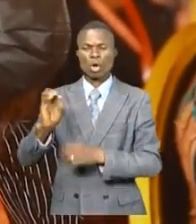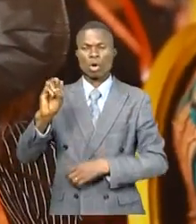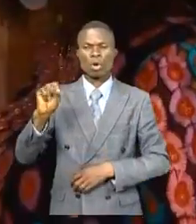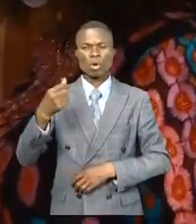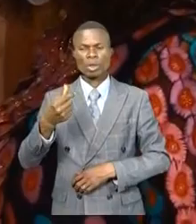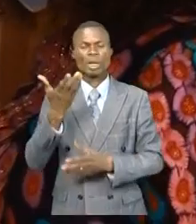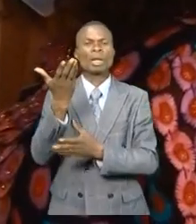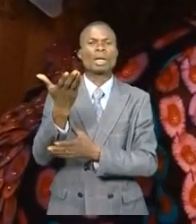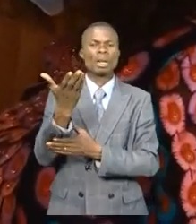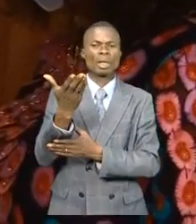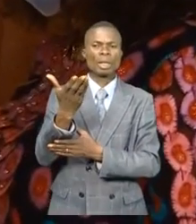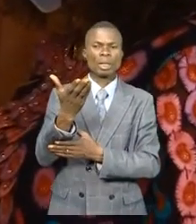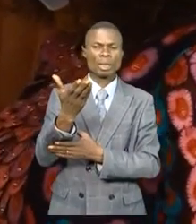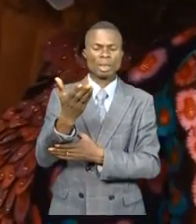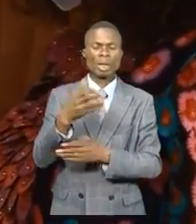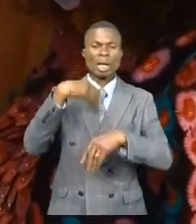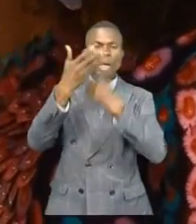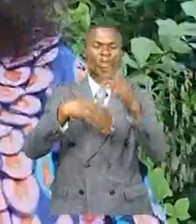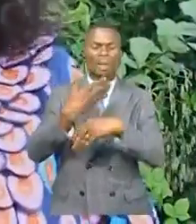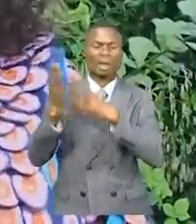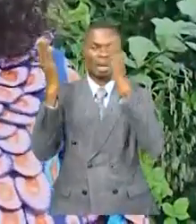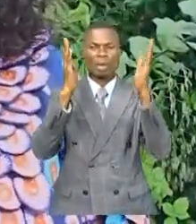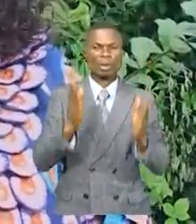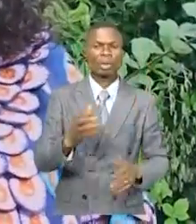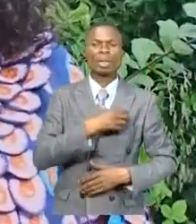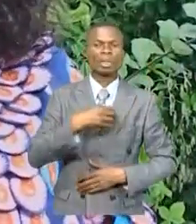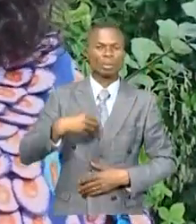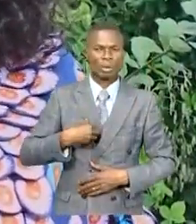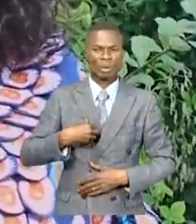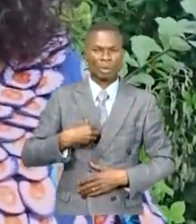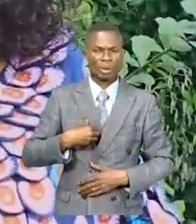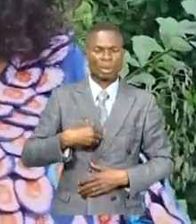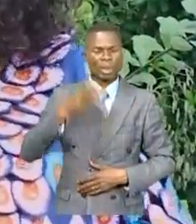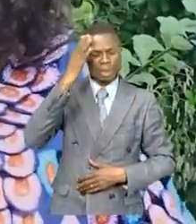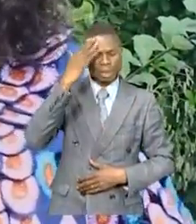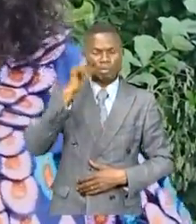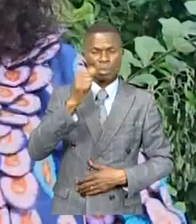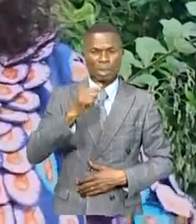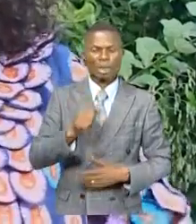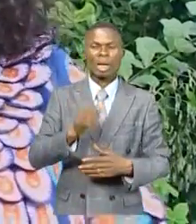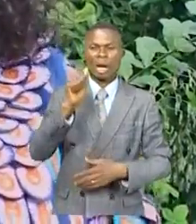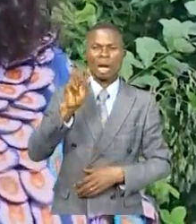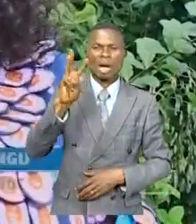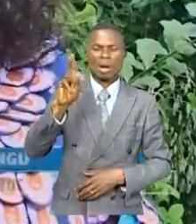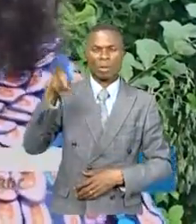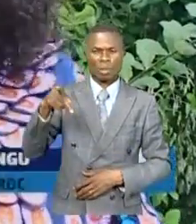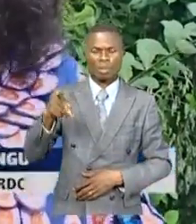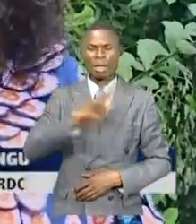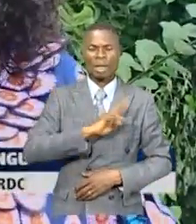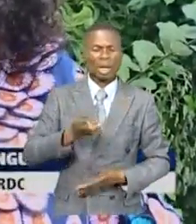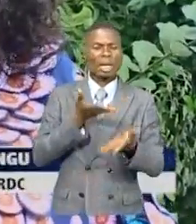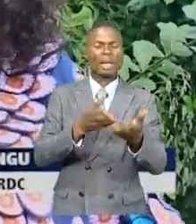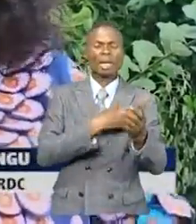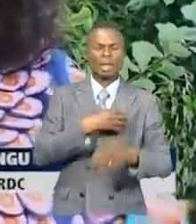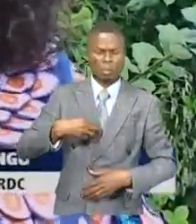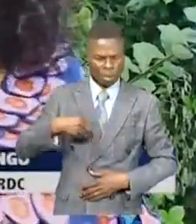qui demandent d'avoir le business plan par exemple. Il y a des femmes qui ne savent pas faire de business plan et AWEP RDC peut aider ces femmes-là